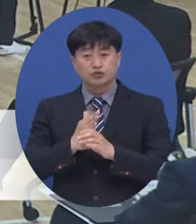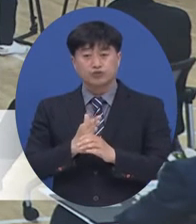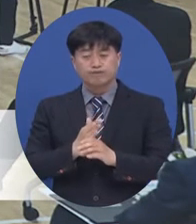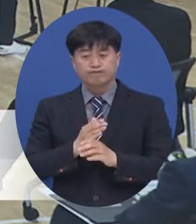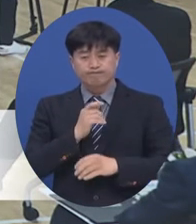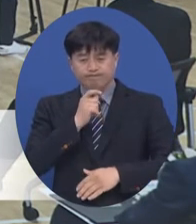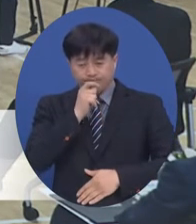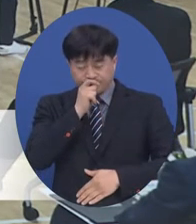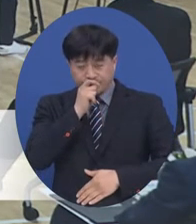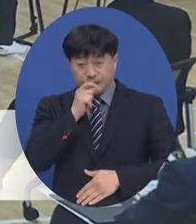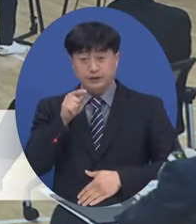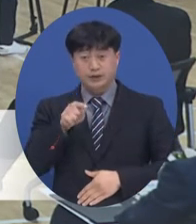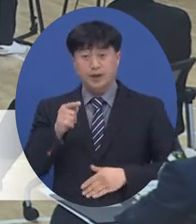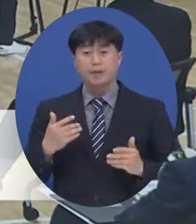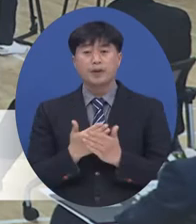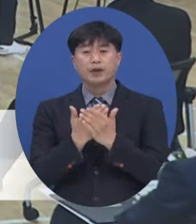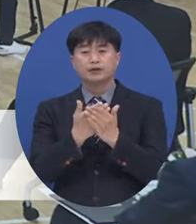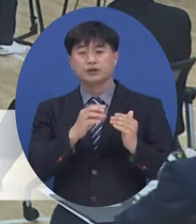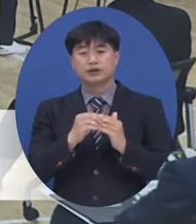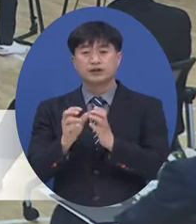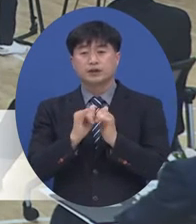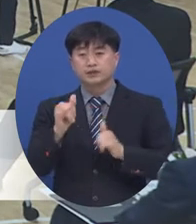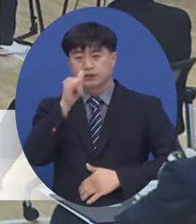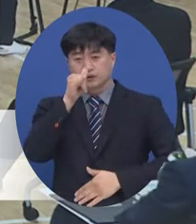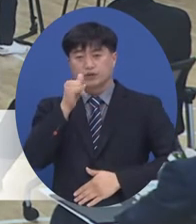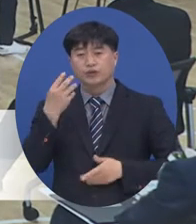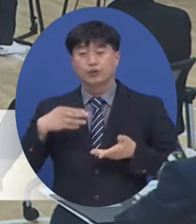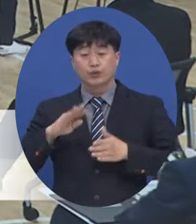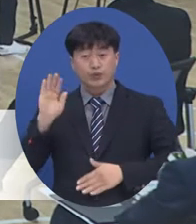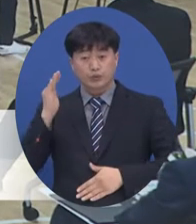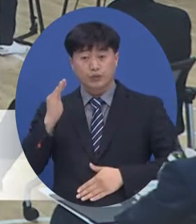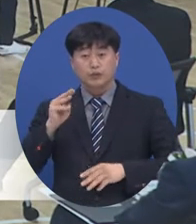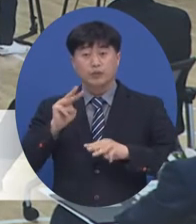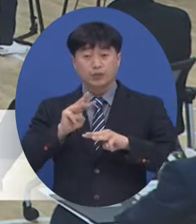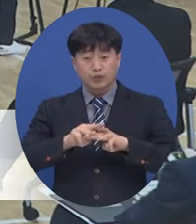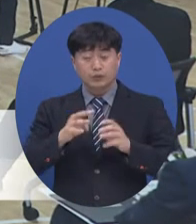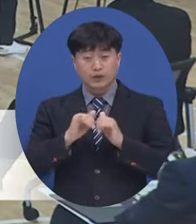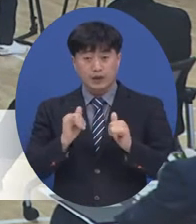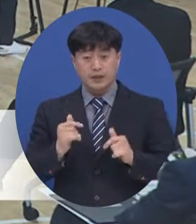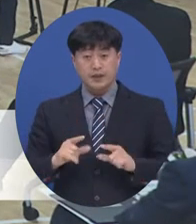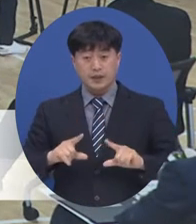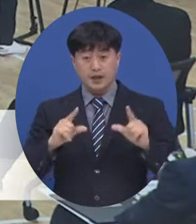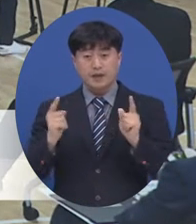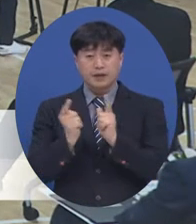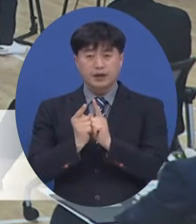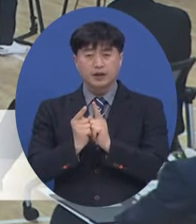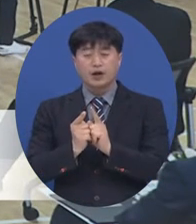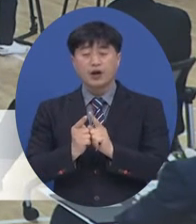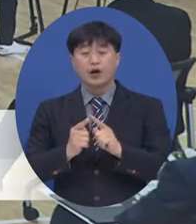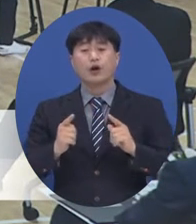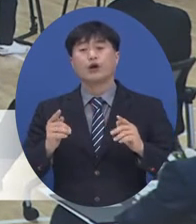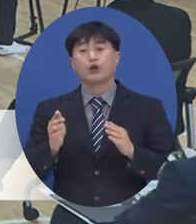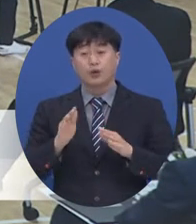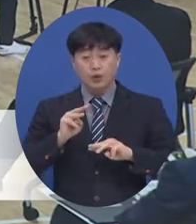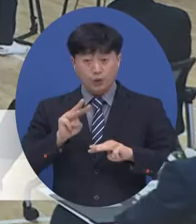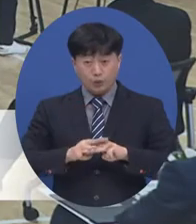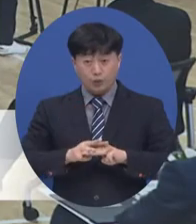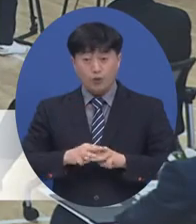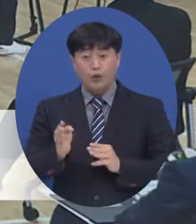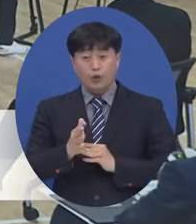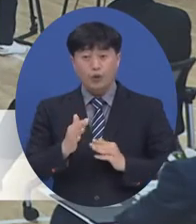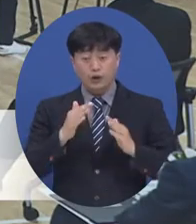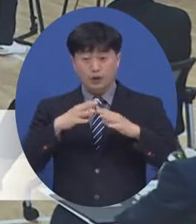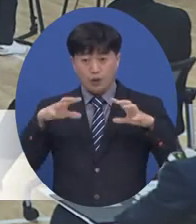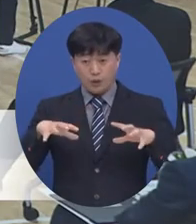분야 발전에 이끄는 이들이 있습니다 경기도는 최근 농업인의 날을 맞아 우리 농어 좀 발전의 이끄는 이런 도민들을 시